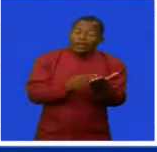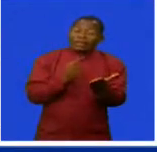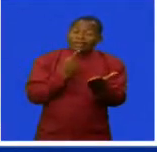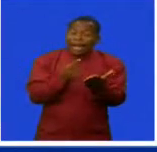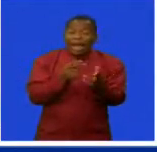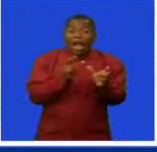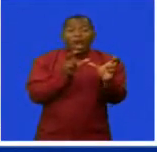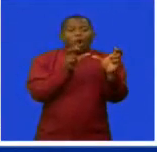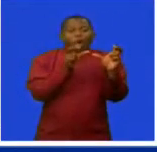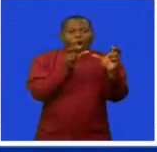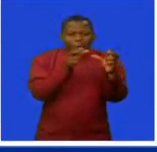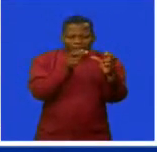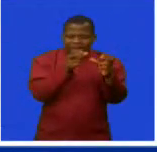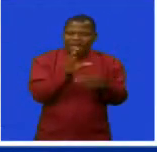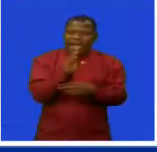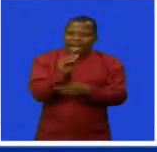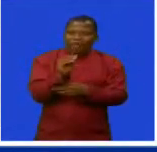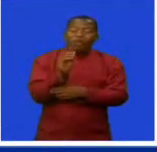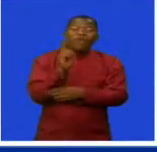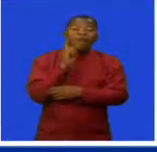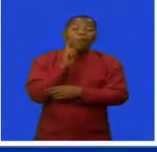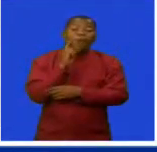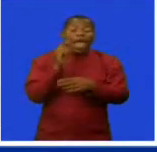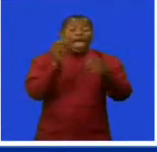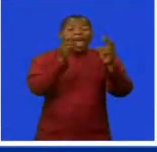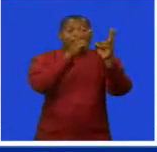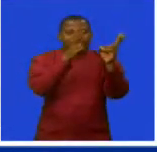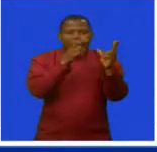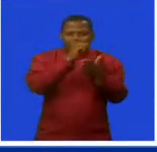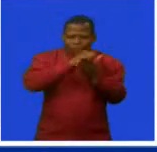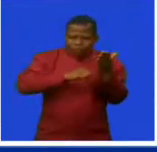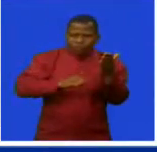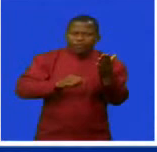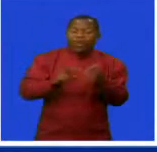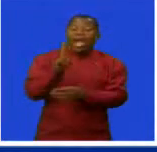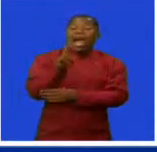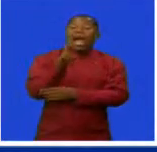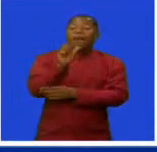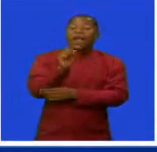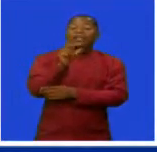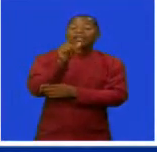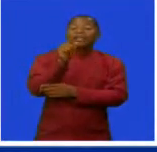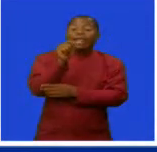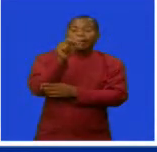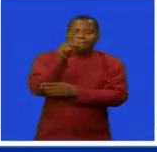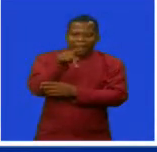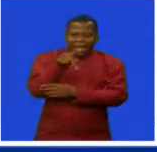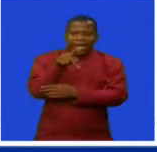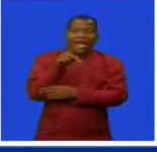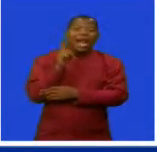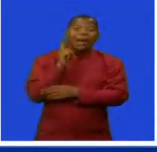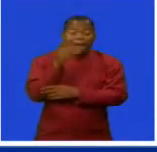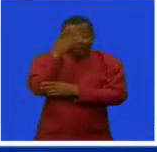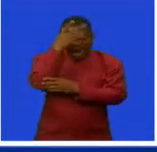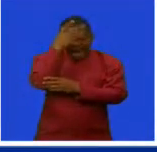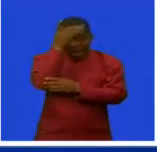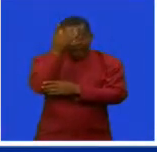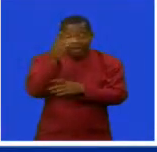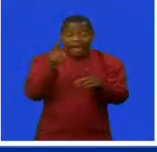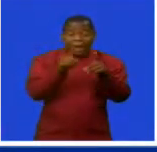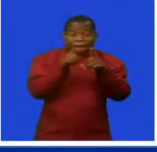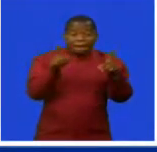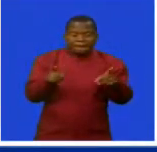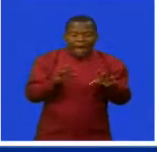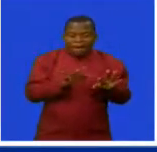lelifake ekhathi bakasongcondvongcondvo weMaswati Royal Science and Technology Park lababuke bongcondvomshini kahulumeni